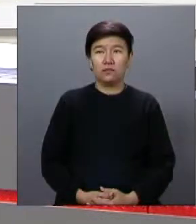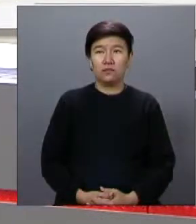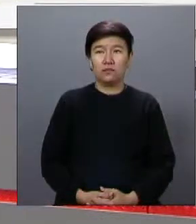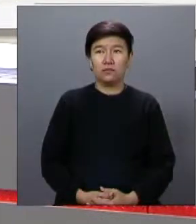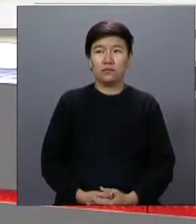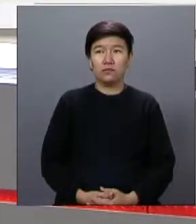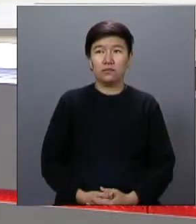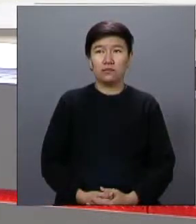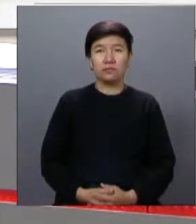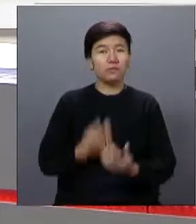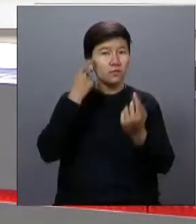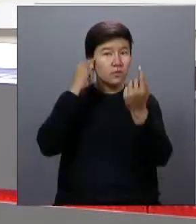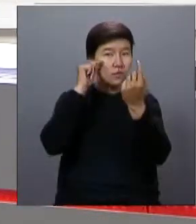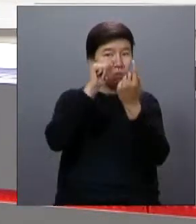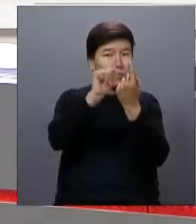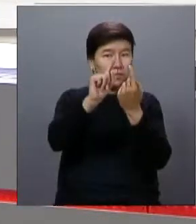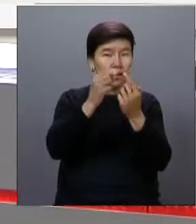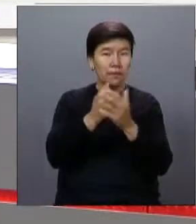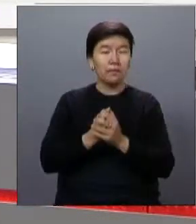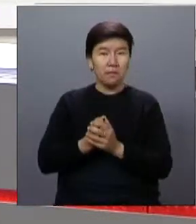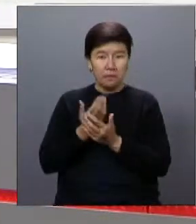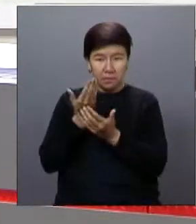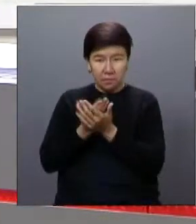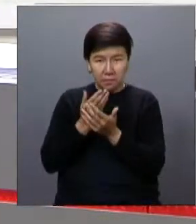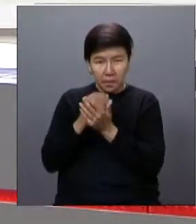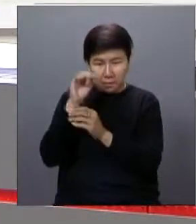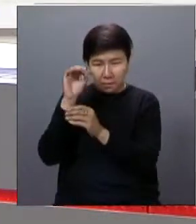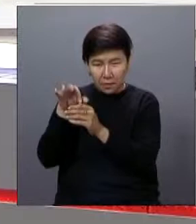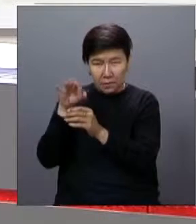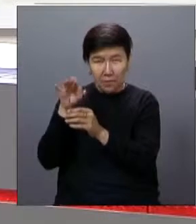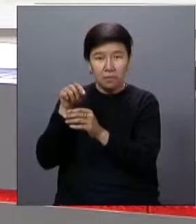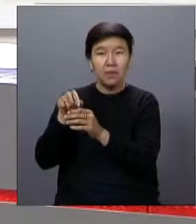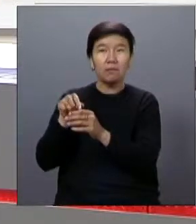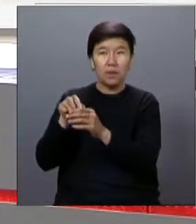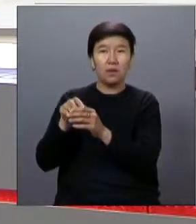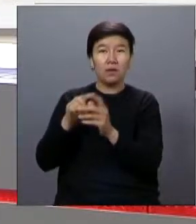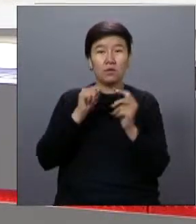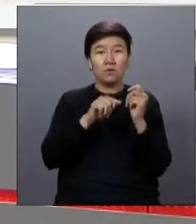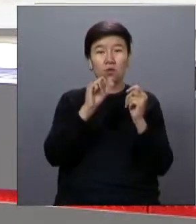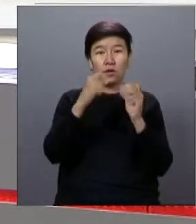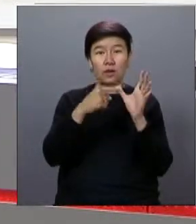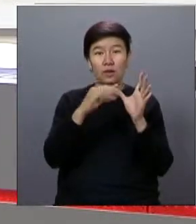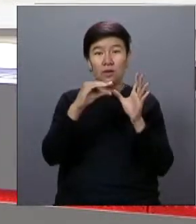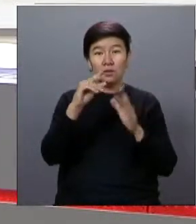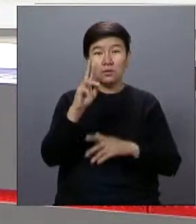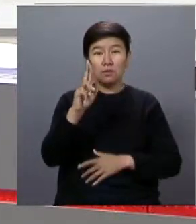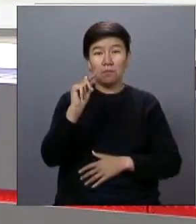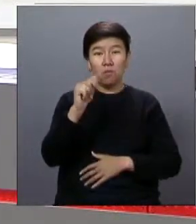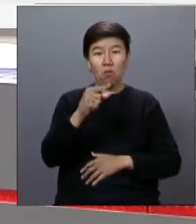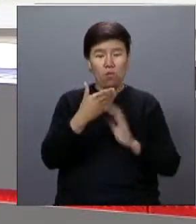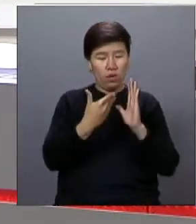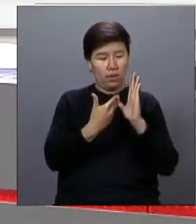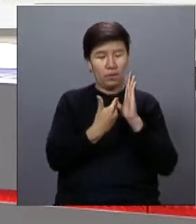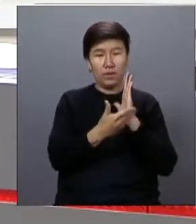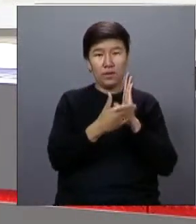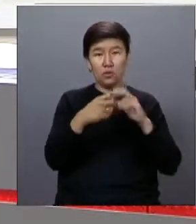นอกจากความมุ่งมั่นตั้งใจในการออมเงินของสมาชิกกลุ่มสัจจะออมทรัพย์บ้านแสลงพันธุ์ตำบลสำโรงอำเภอเมืองสุรินทร์แล้วนะคะการบริหารจัดการเงิน